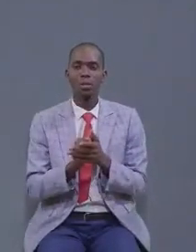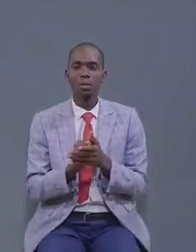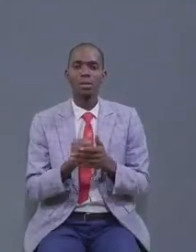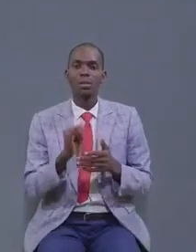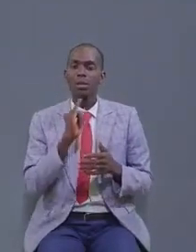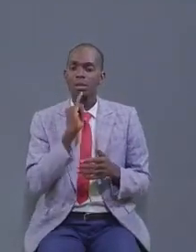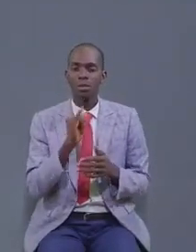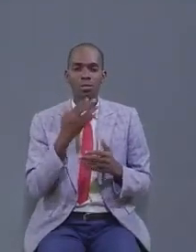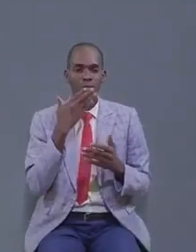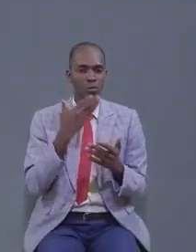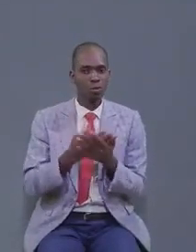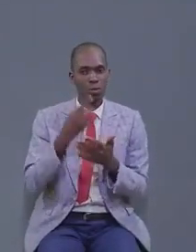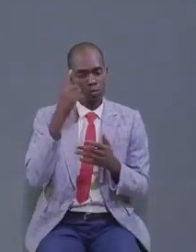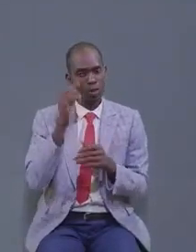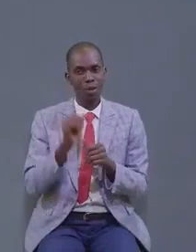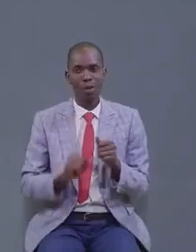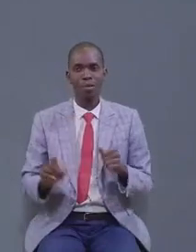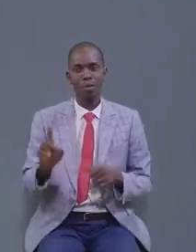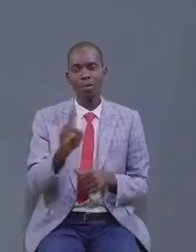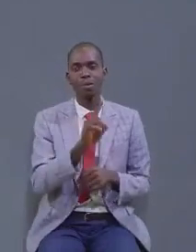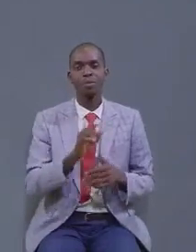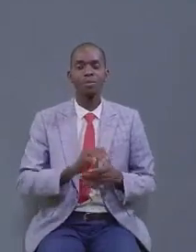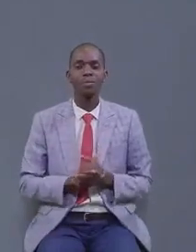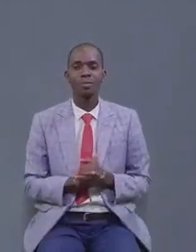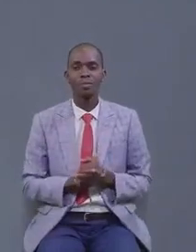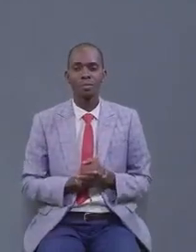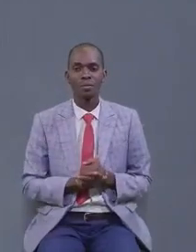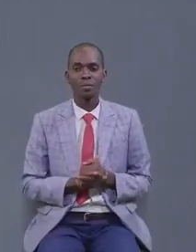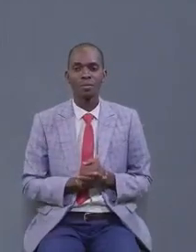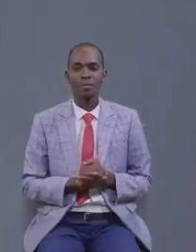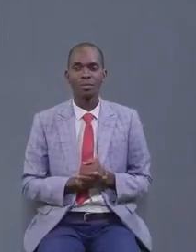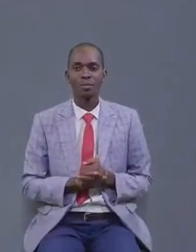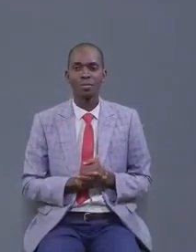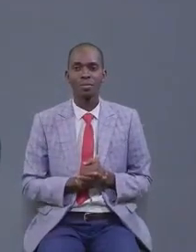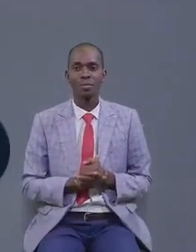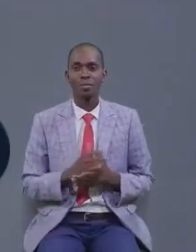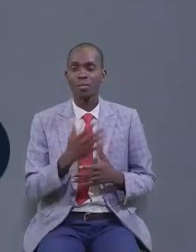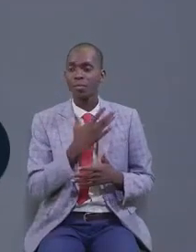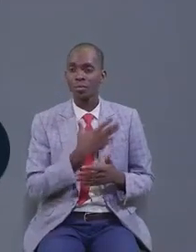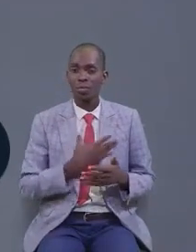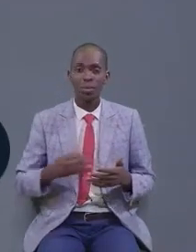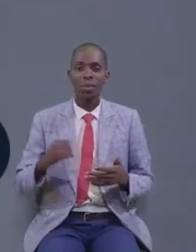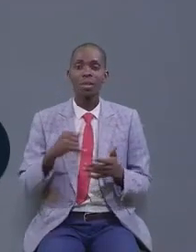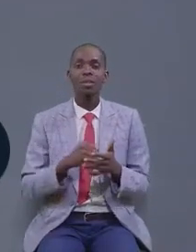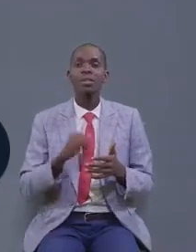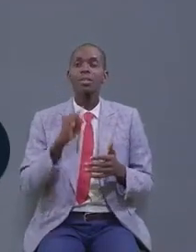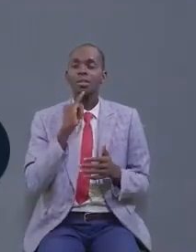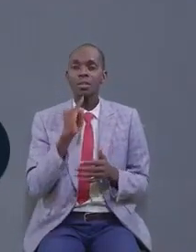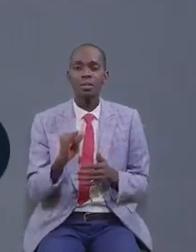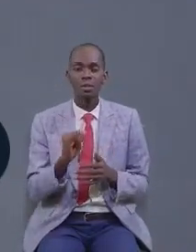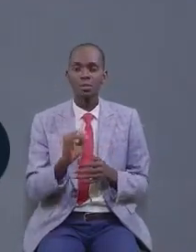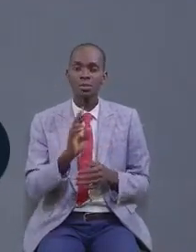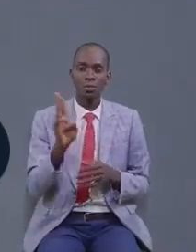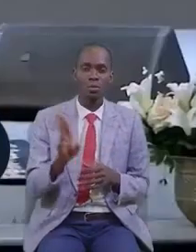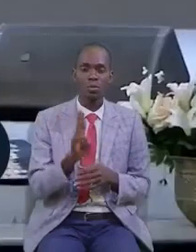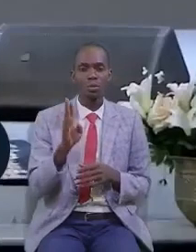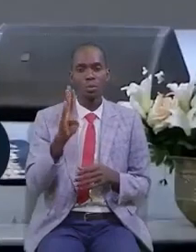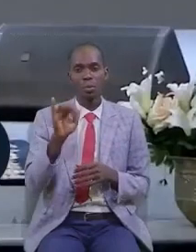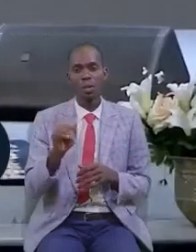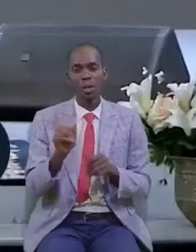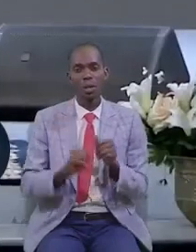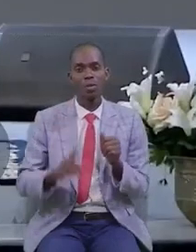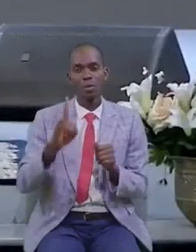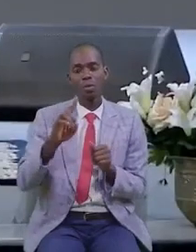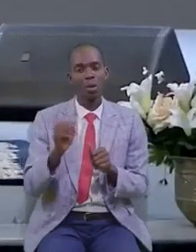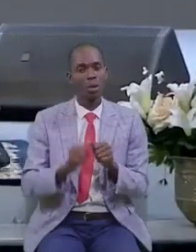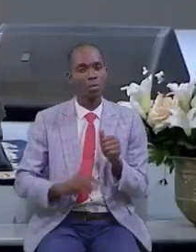to everyone. అది ప్రతి ఒక్కరికి కూడా వర్తింప చేయబడే పదంగా ఉంటుంది. And applies to everyone everywhere. ప్రతి